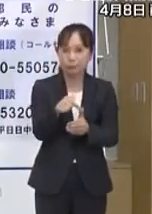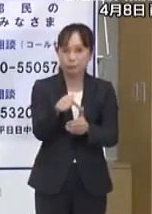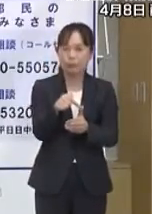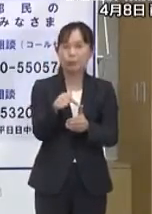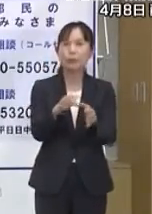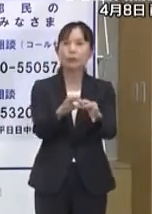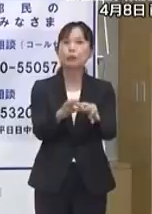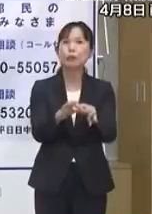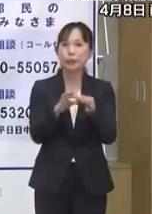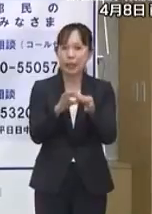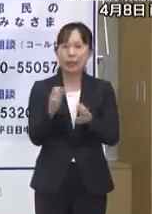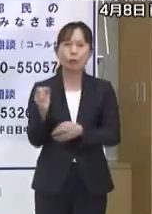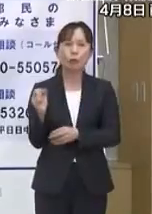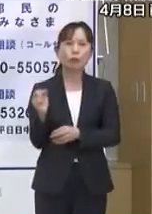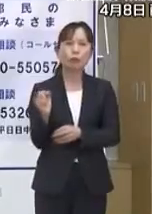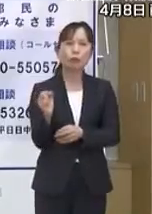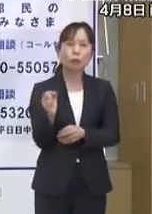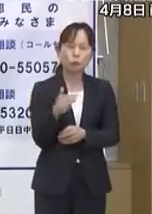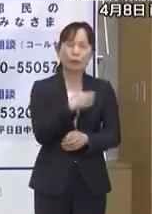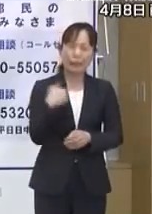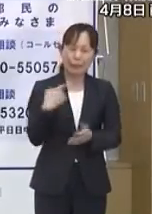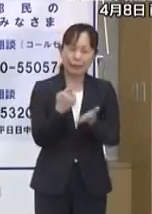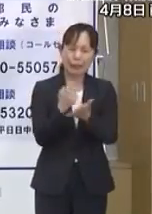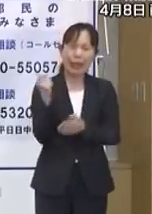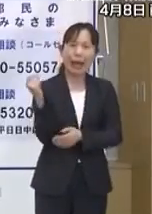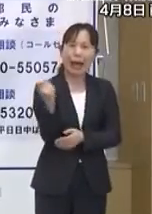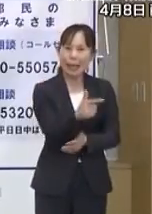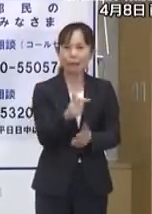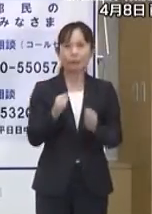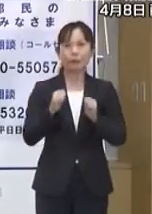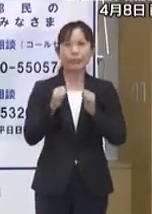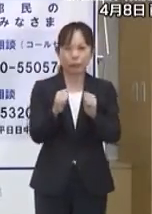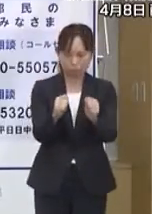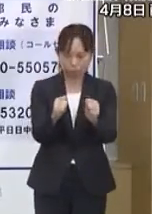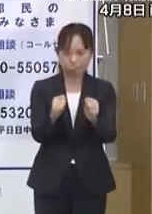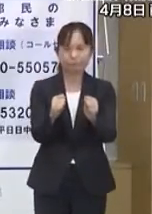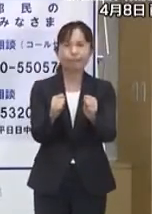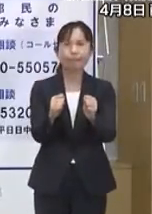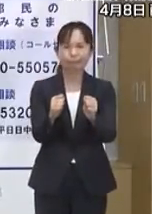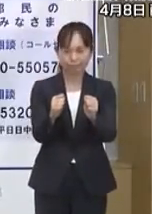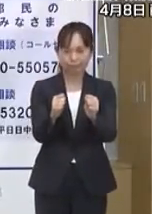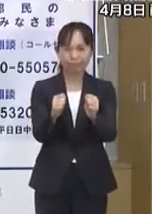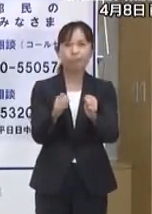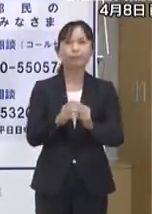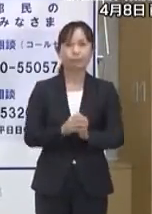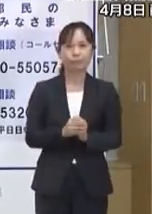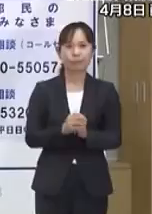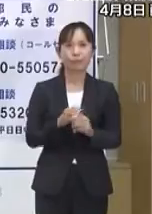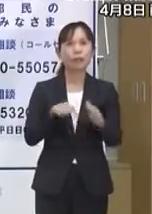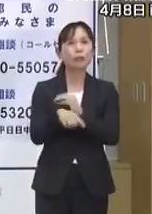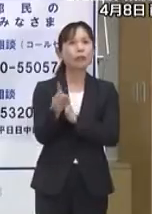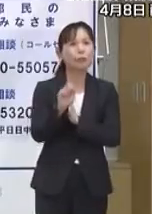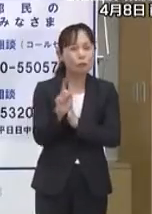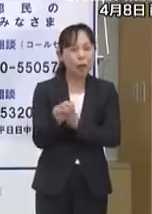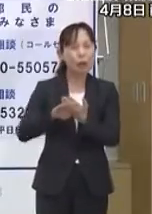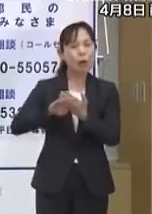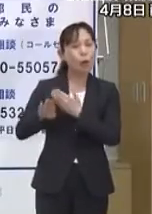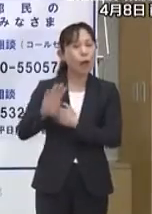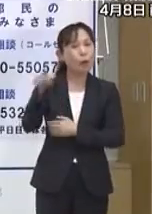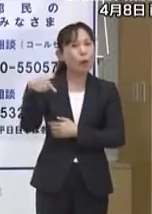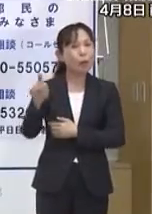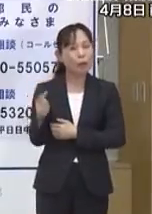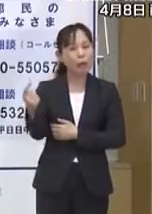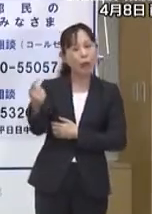について即刻もできるだけ早くを行うということはですねとや件の流出面の